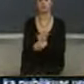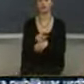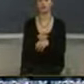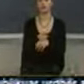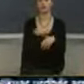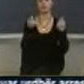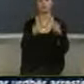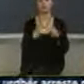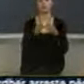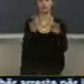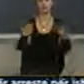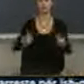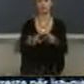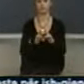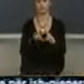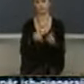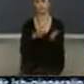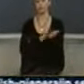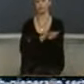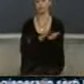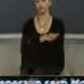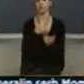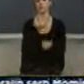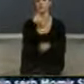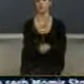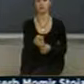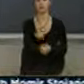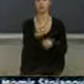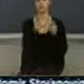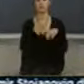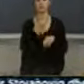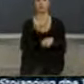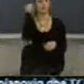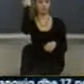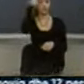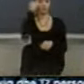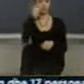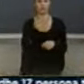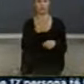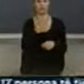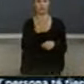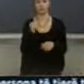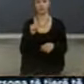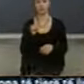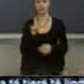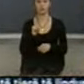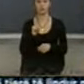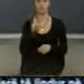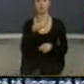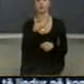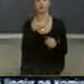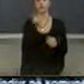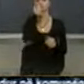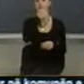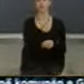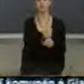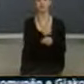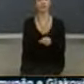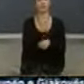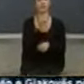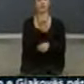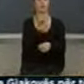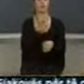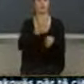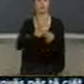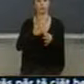ashtu me do të theksoj se fësëkëja do të transformohet në një forcë e cila jo vetëm që do të mbroj interesat e